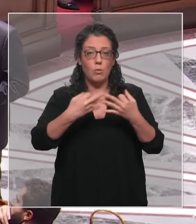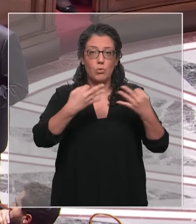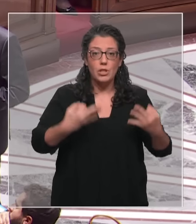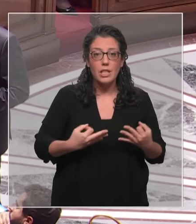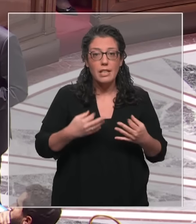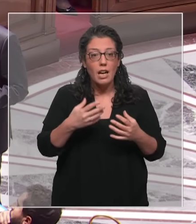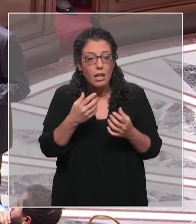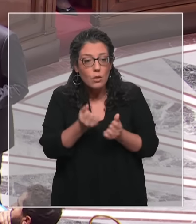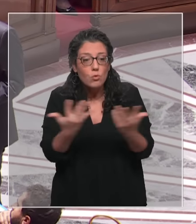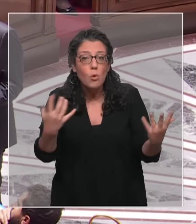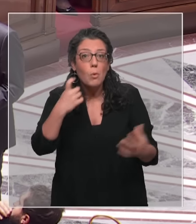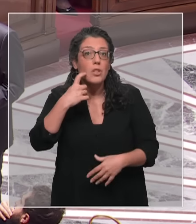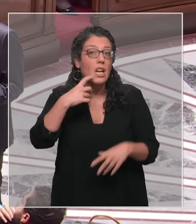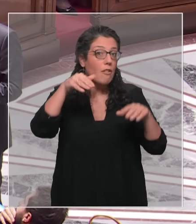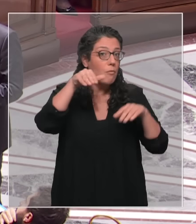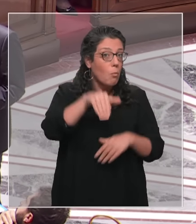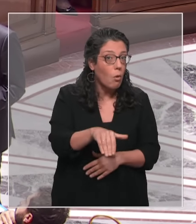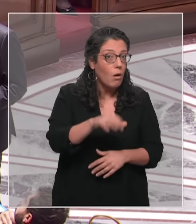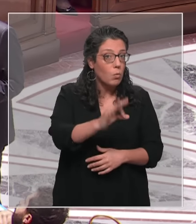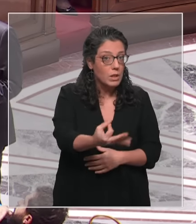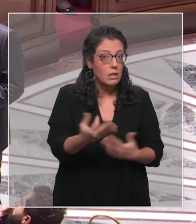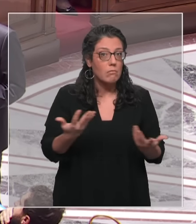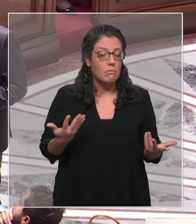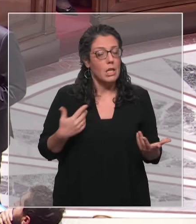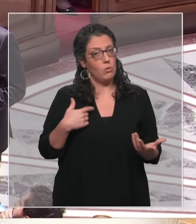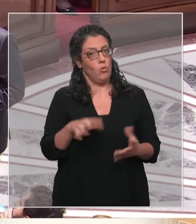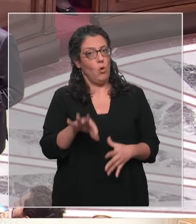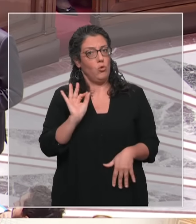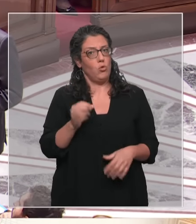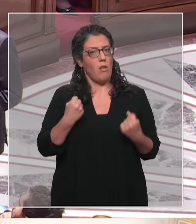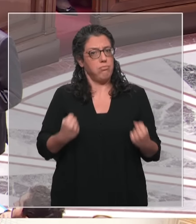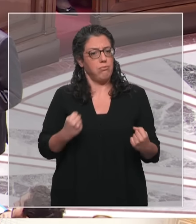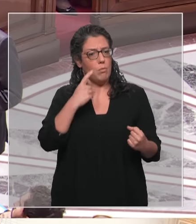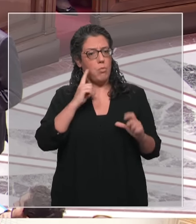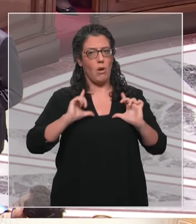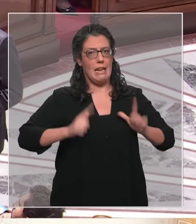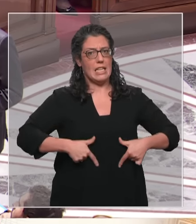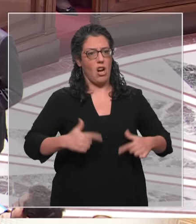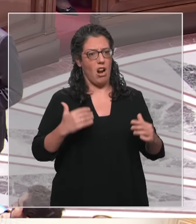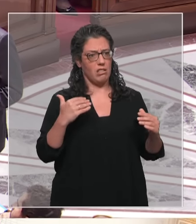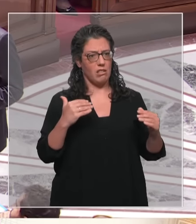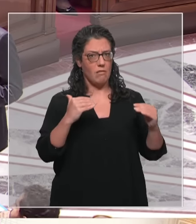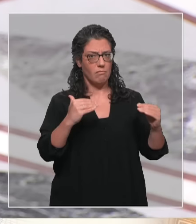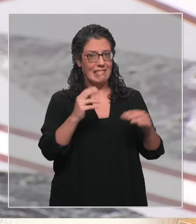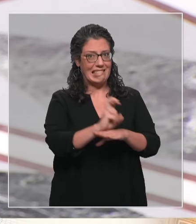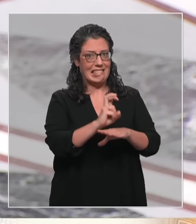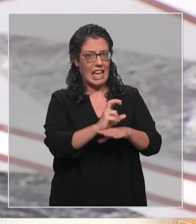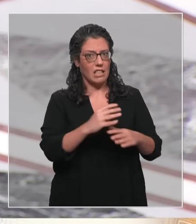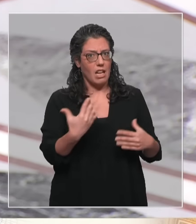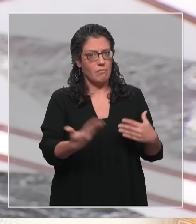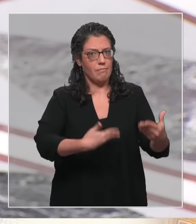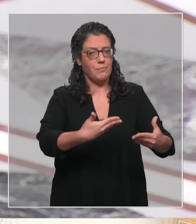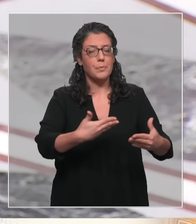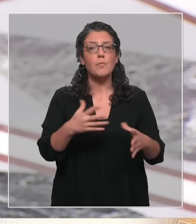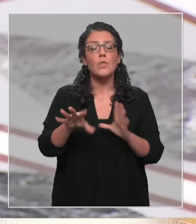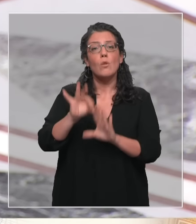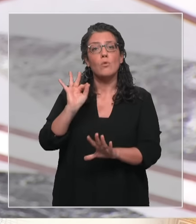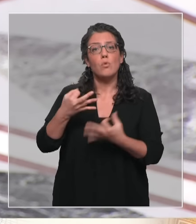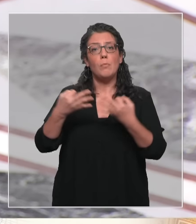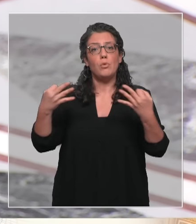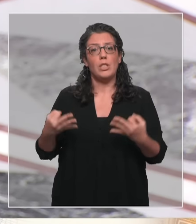comme vous l'avez rappelé, et on fait un choix qui est un choix fort pour soutenir cette école dans laquelle on croit tous. Ce choix budgétaire, il nous